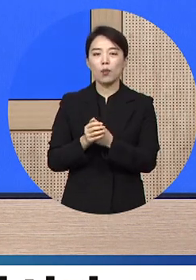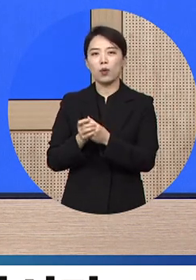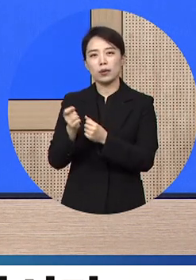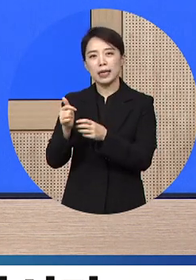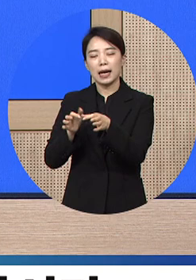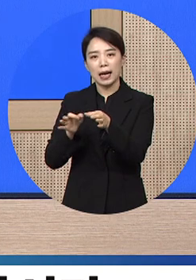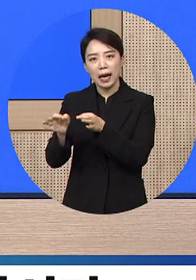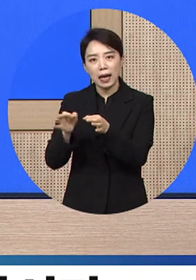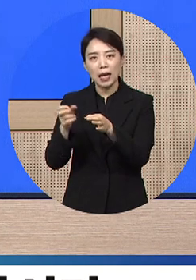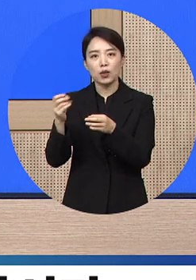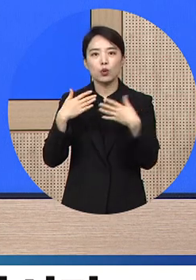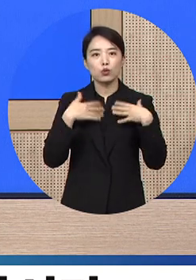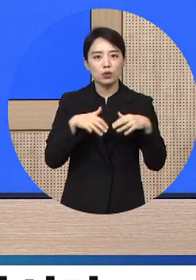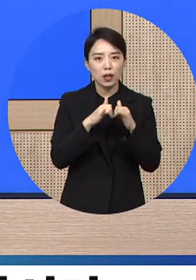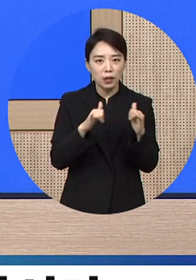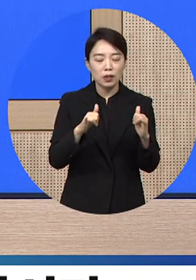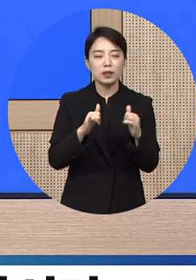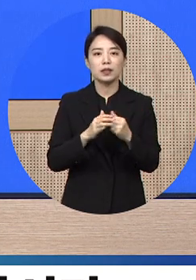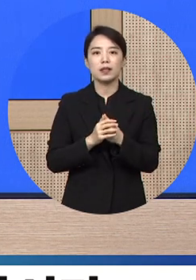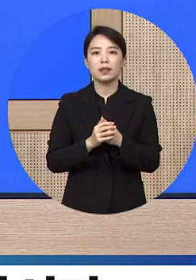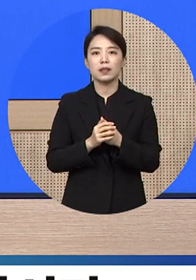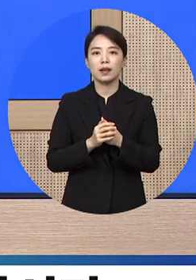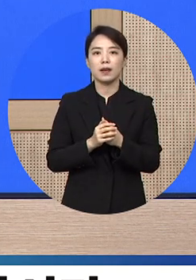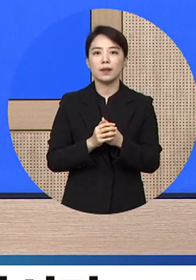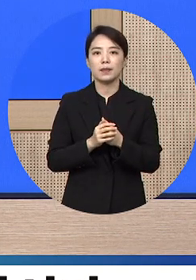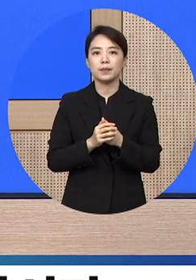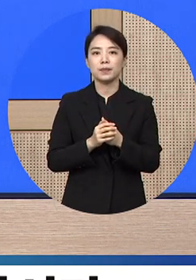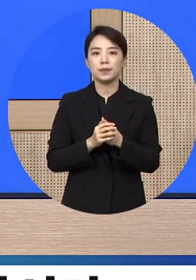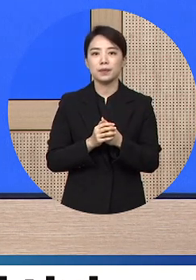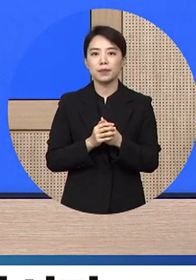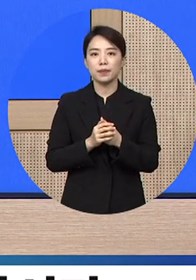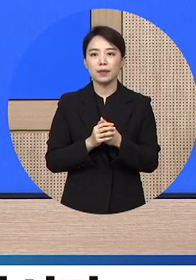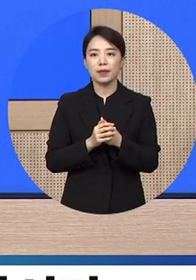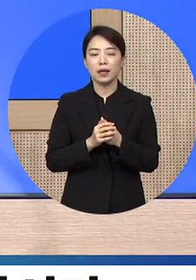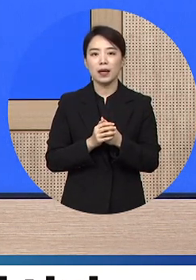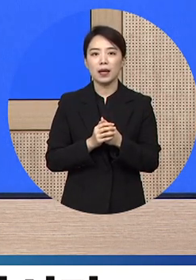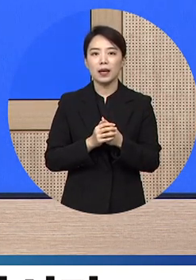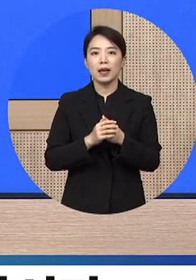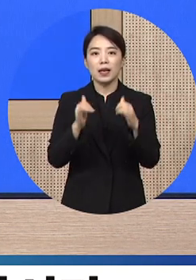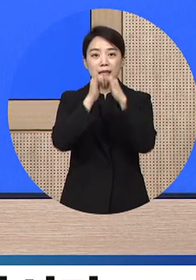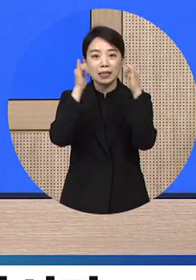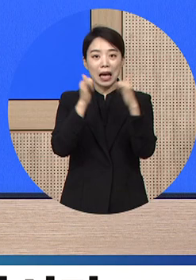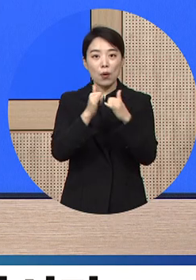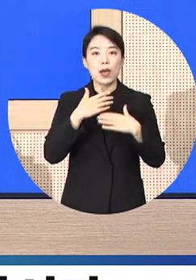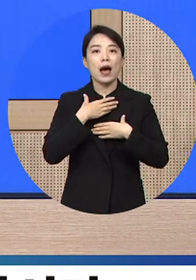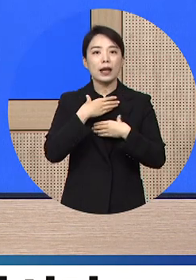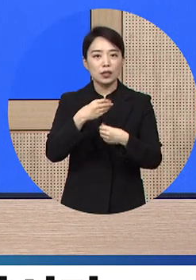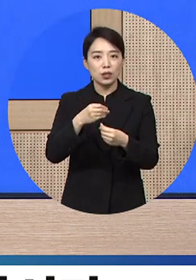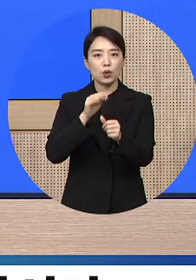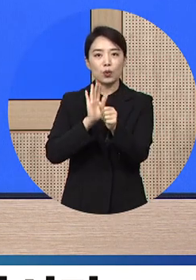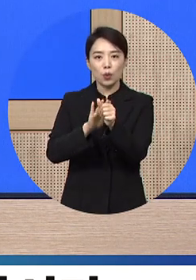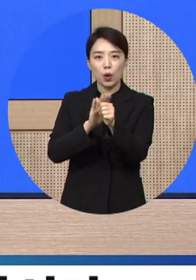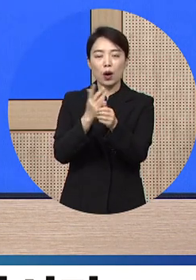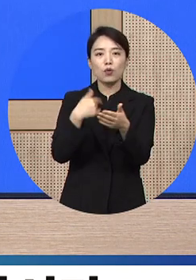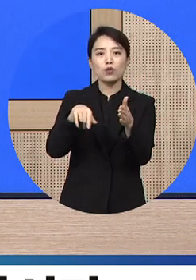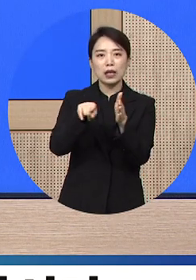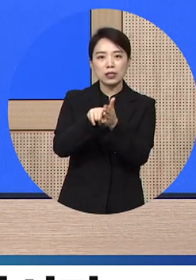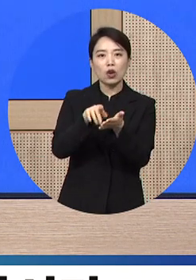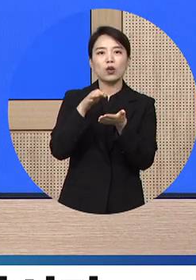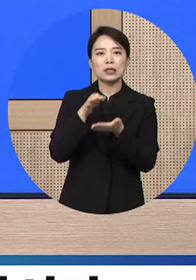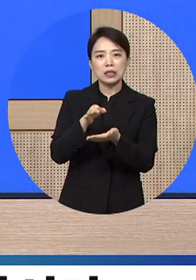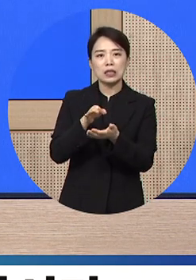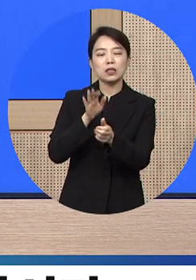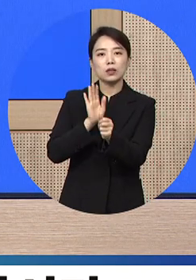자영업자, 취약계층에 대한 또 그 안전망, 사회 안전망을 촘촘하게 위해서 재정의 역할을